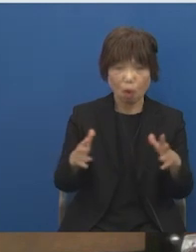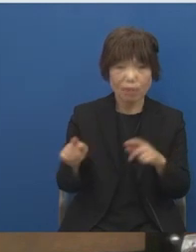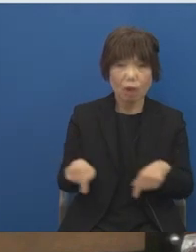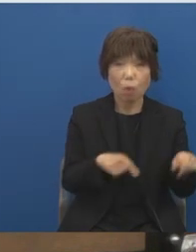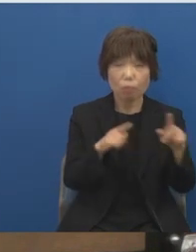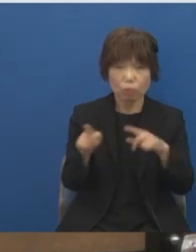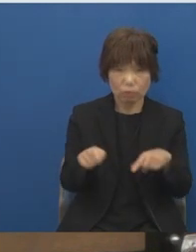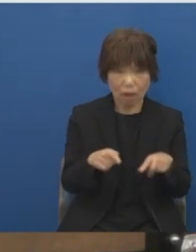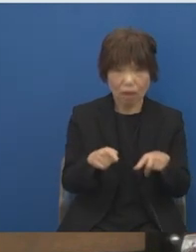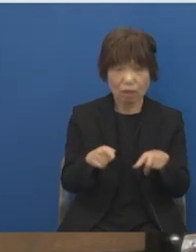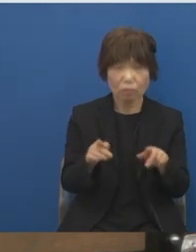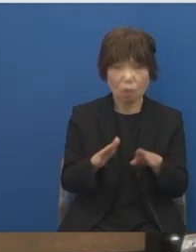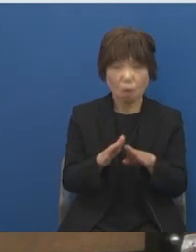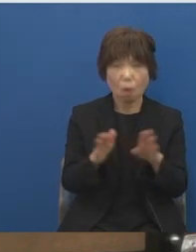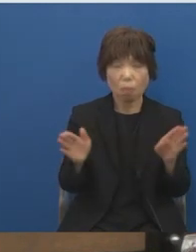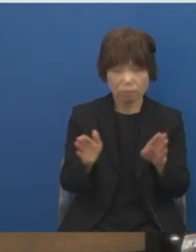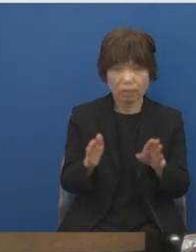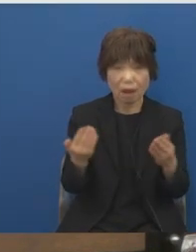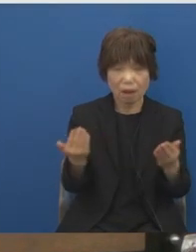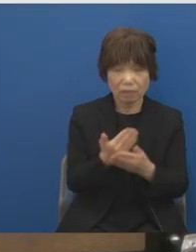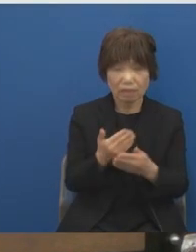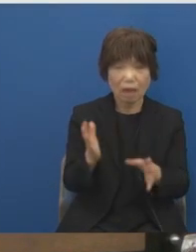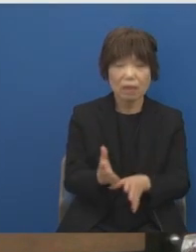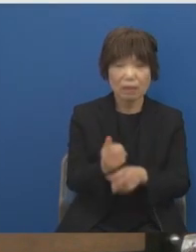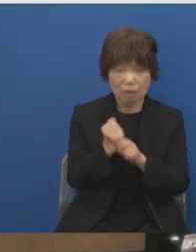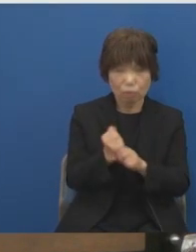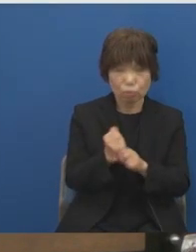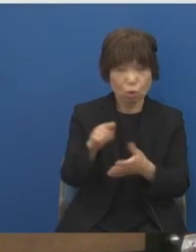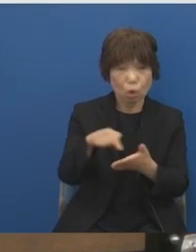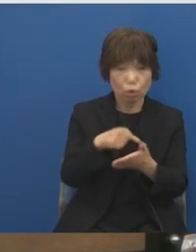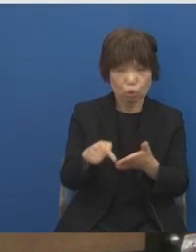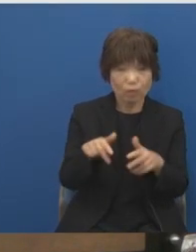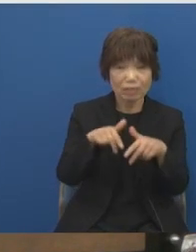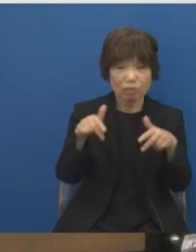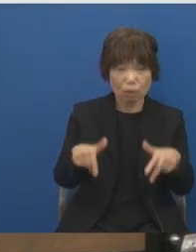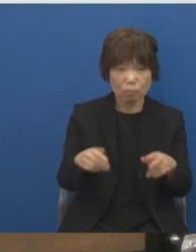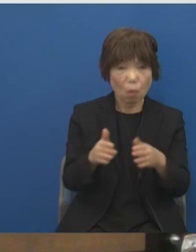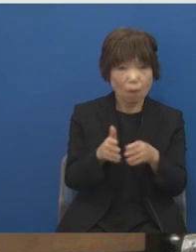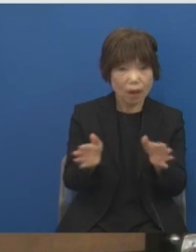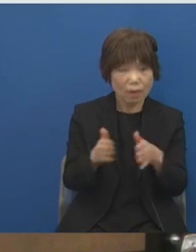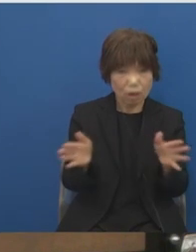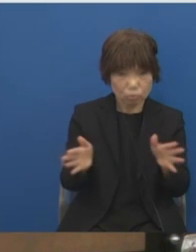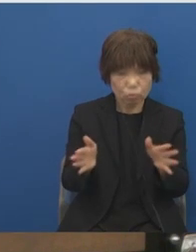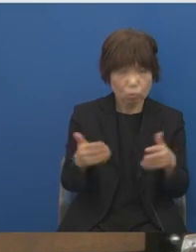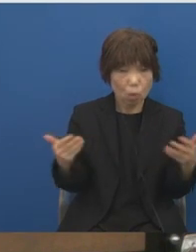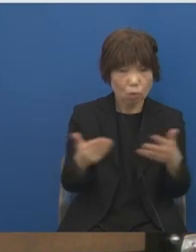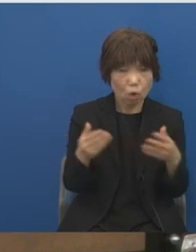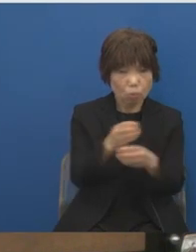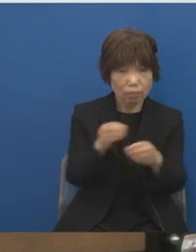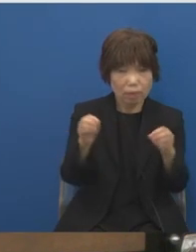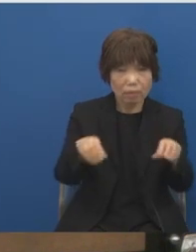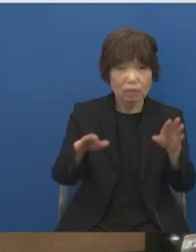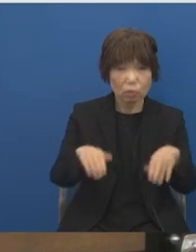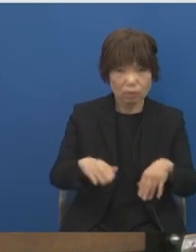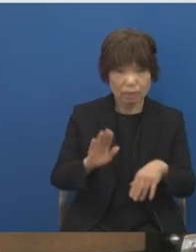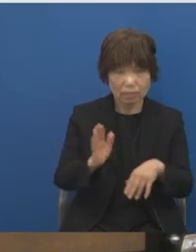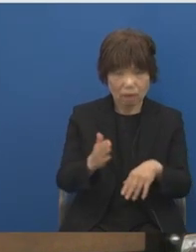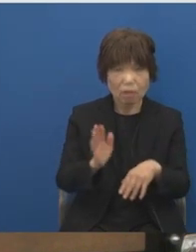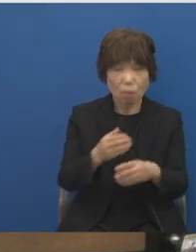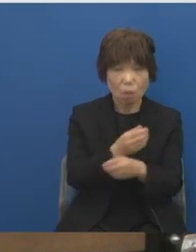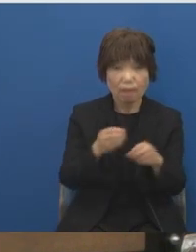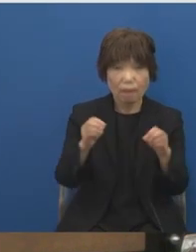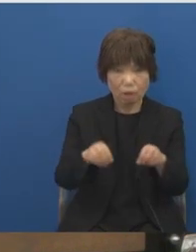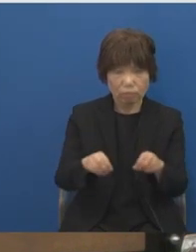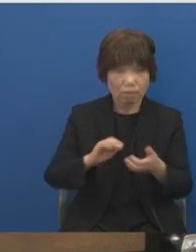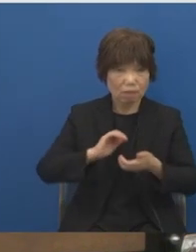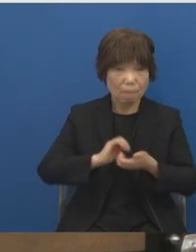オープン化にかかる一括処理システムの設計、開発等の業務を行う契約を締結したが、契約で定められ